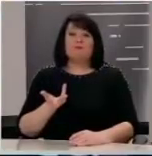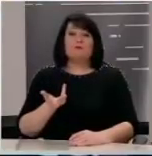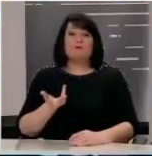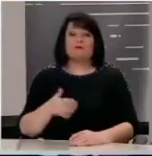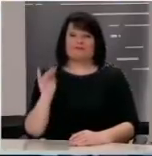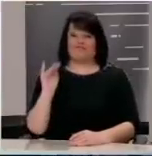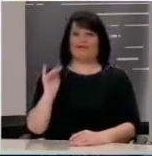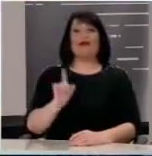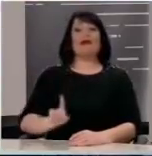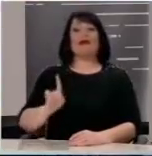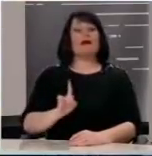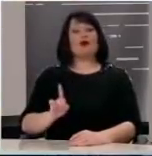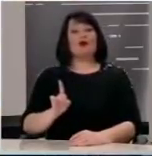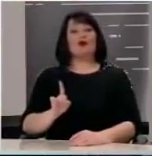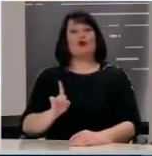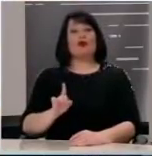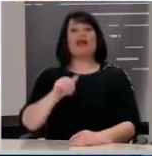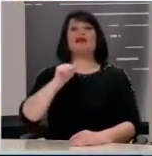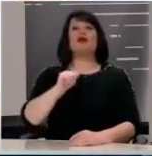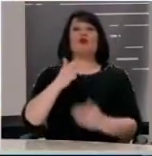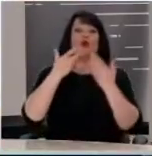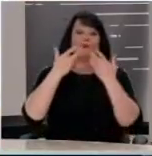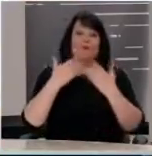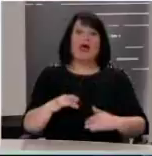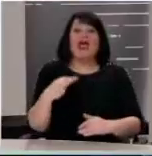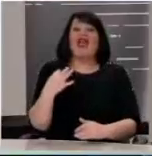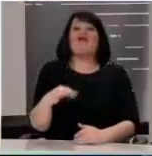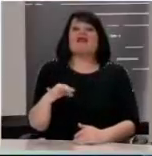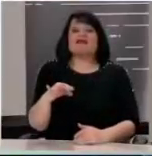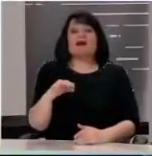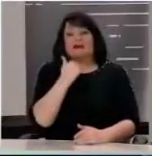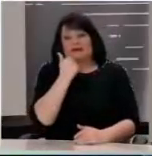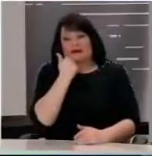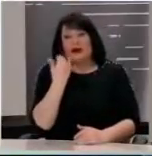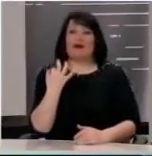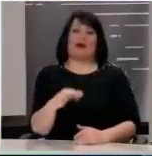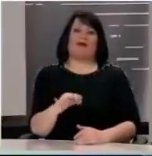κύριε Μητσοτάκη, η κυρία Αντωνοπούλου παραιτήθηκε από ευθυξία